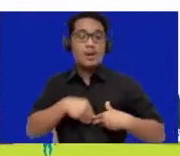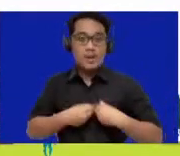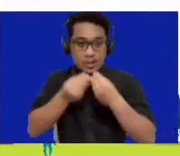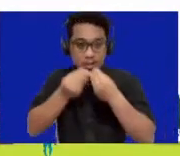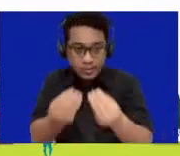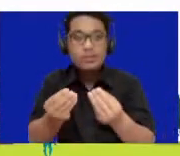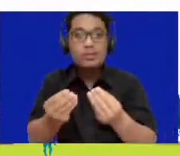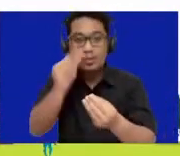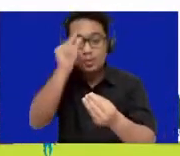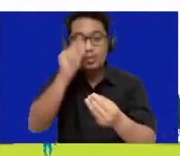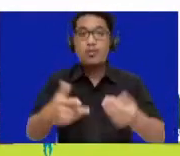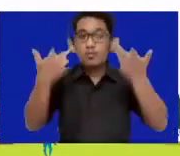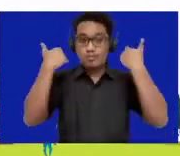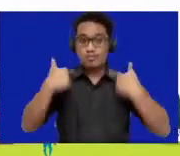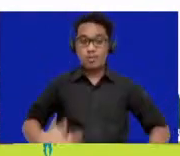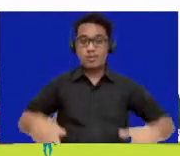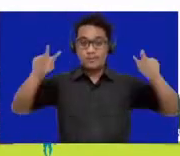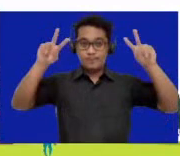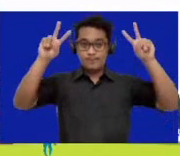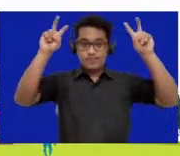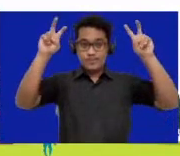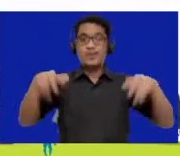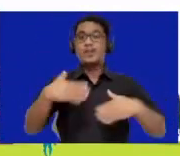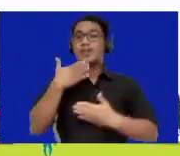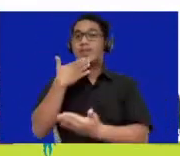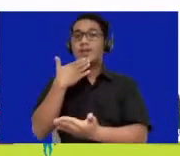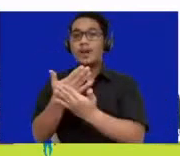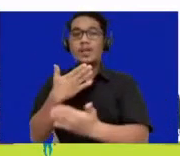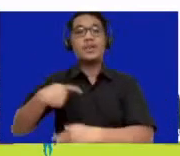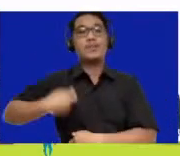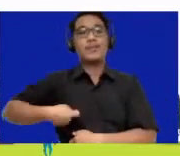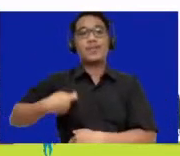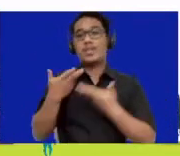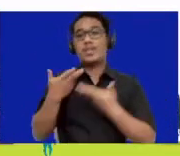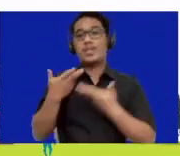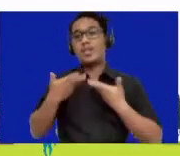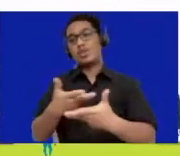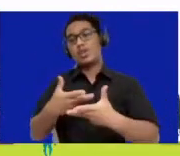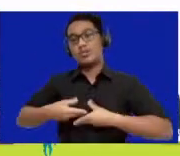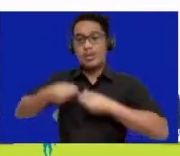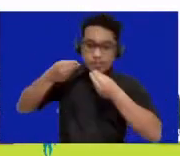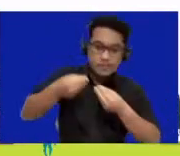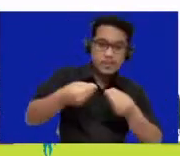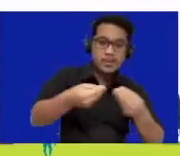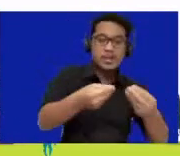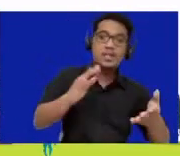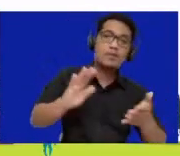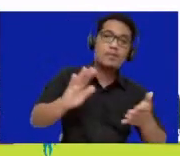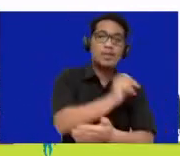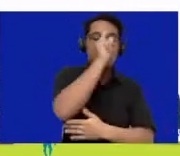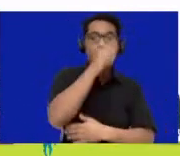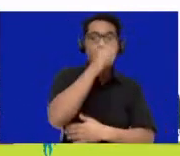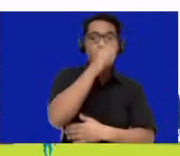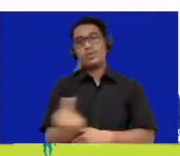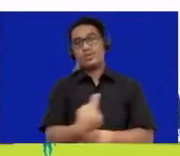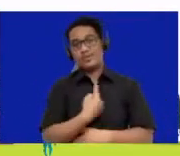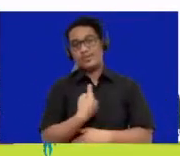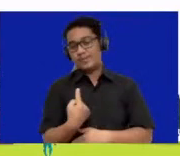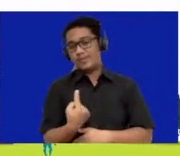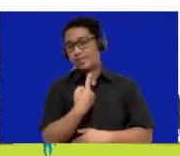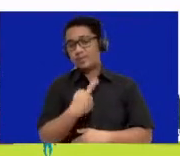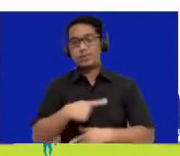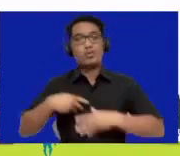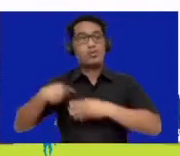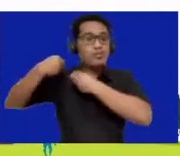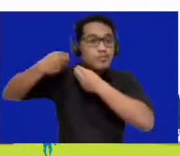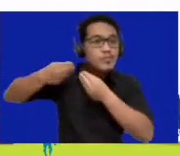kasih Kementerian Sosial Republik Indonesia yang telah memberikan kesempatan untuk saya mengabdi kepada nusa dan bangsa.